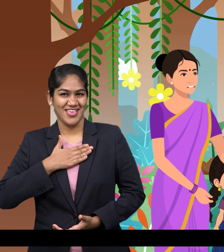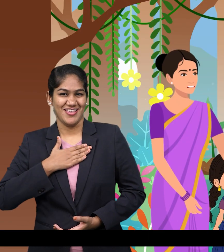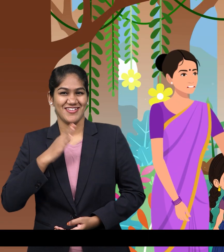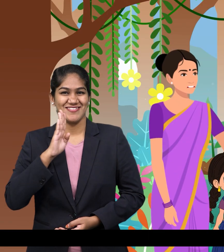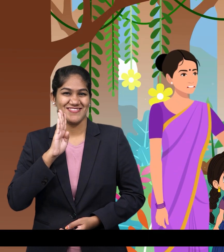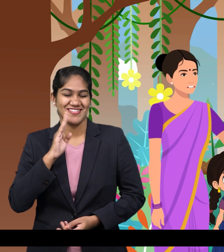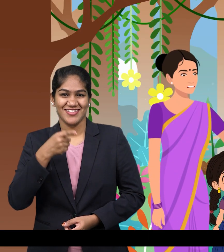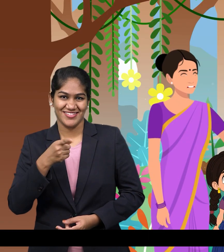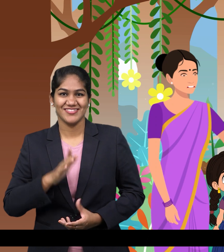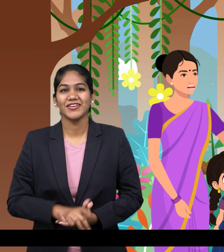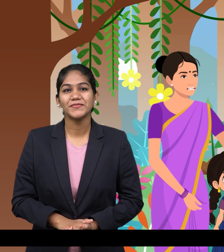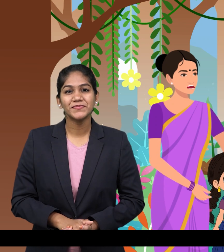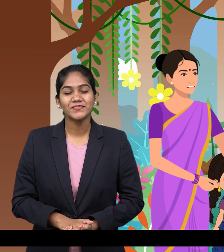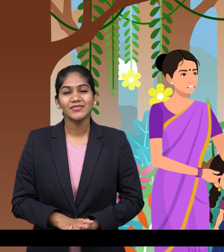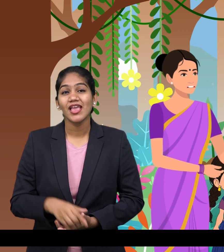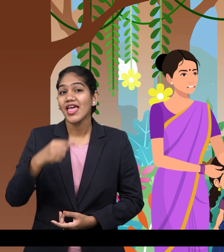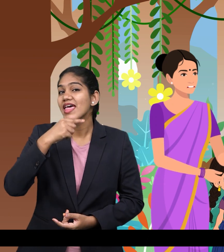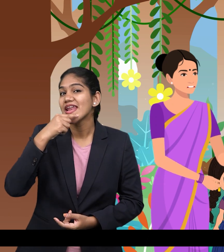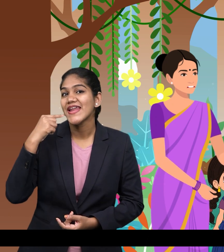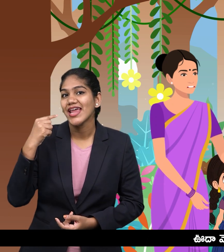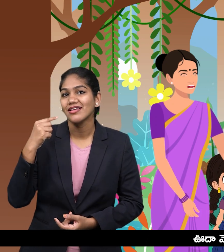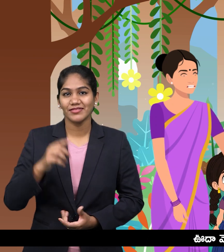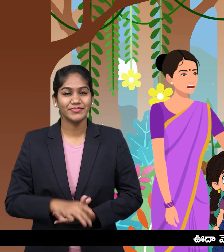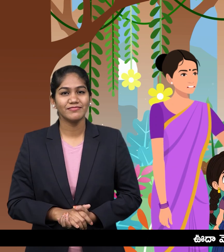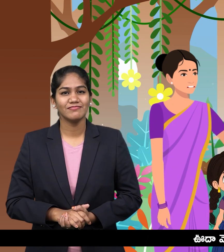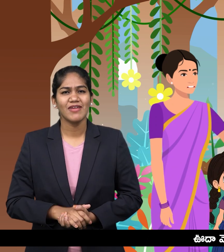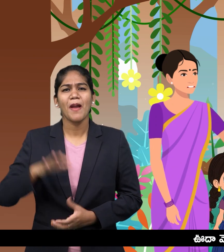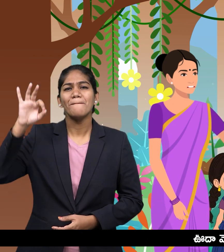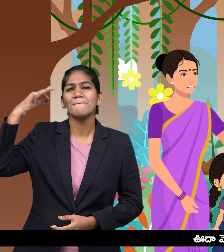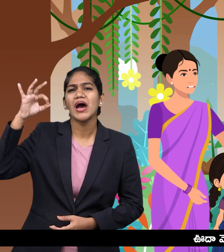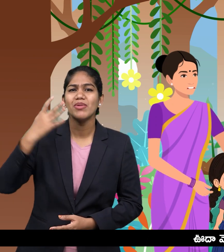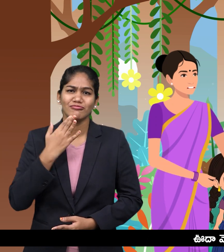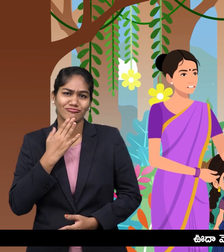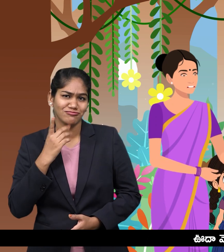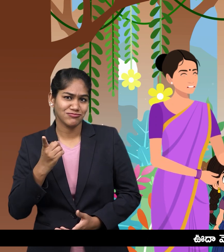ఆకుపచ్చ, ఎరుపు, ఊదా మొదలగు రంగులు.